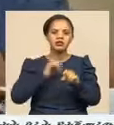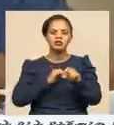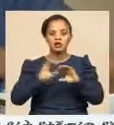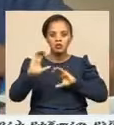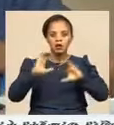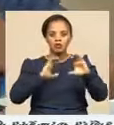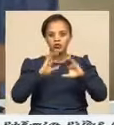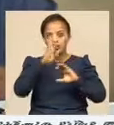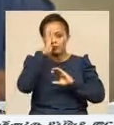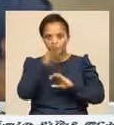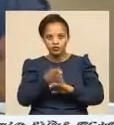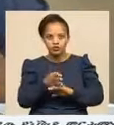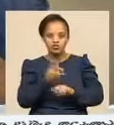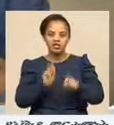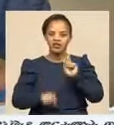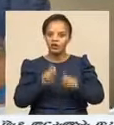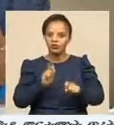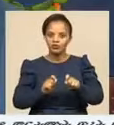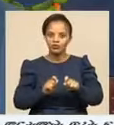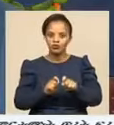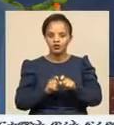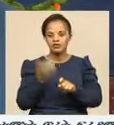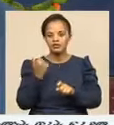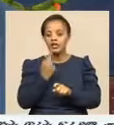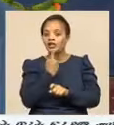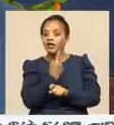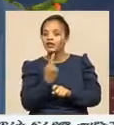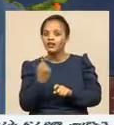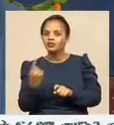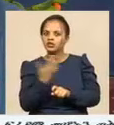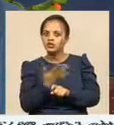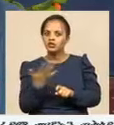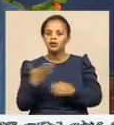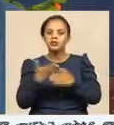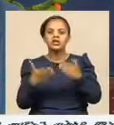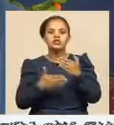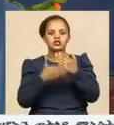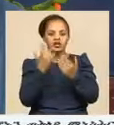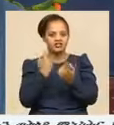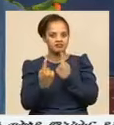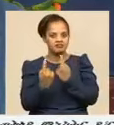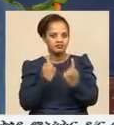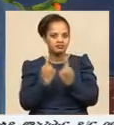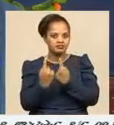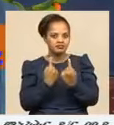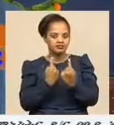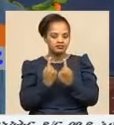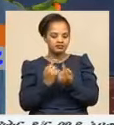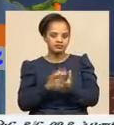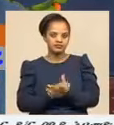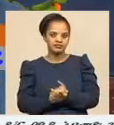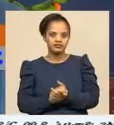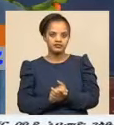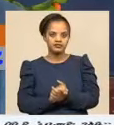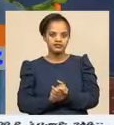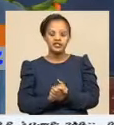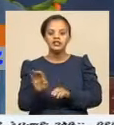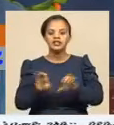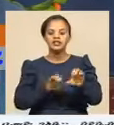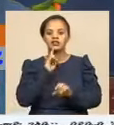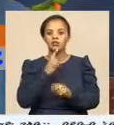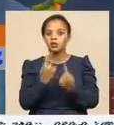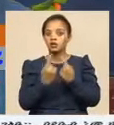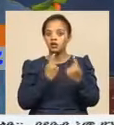ተፈጥሮ ፊትሽን ተፈራርሞ የሁሉም ገባ። እያንዳንዱ ነገር በየደረጃ ተወያይተው በውይይት እየተደረገ ነው።